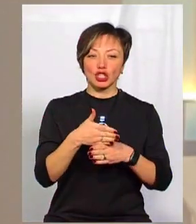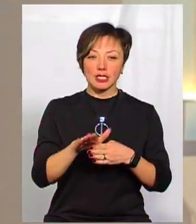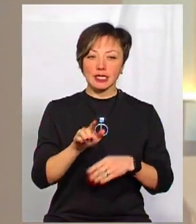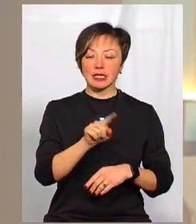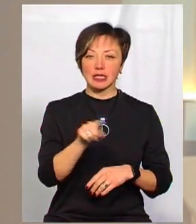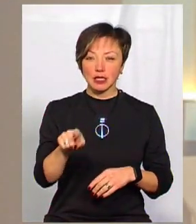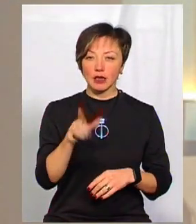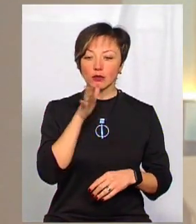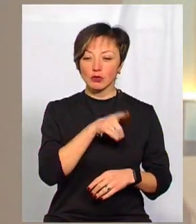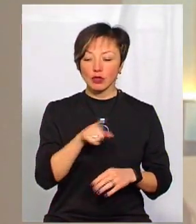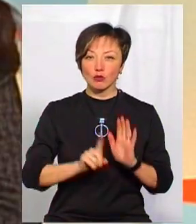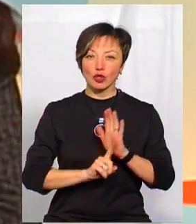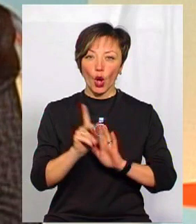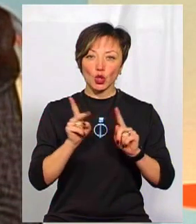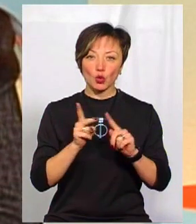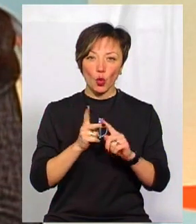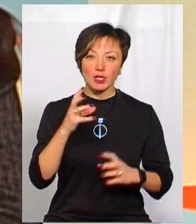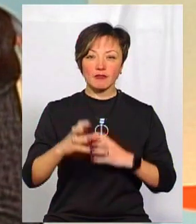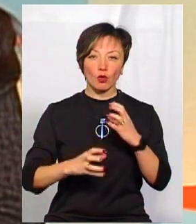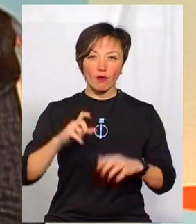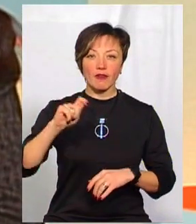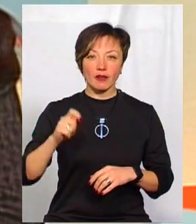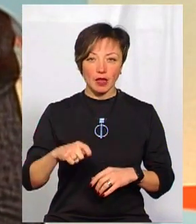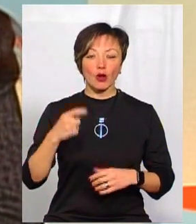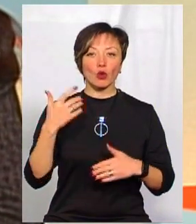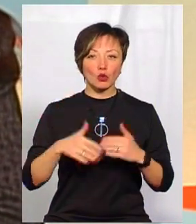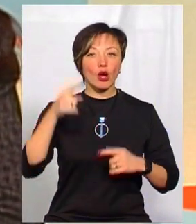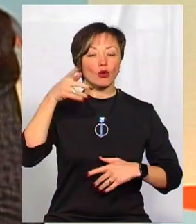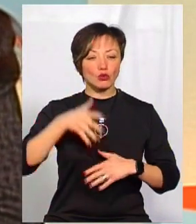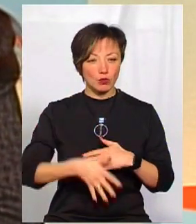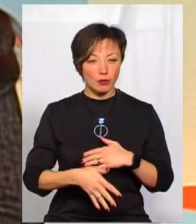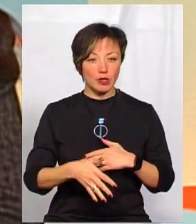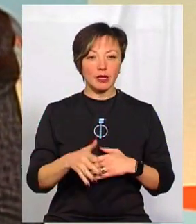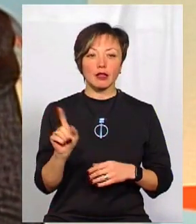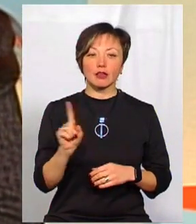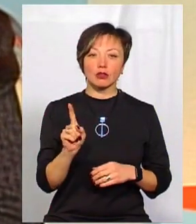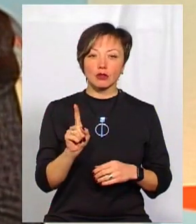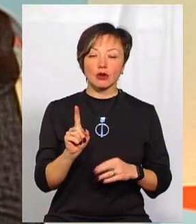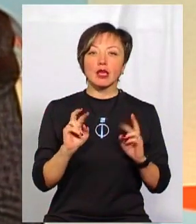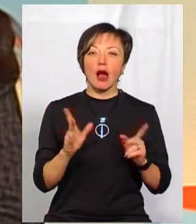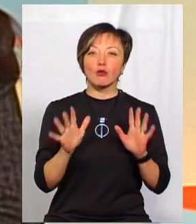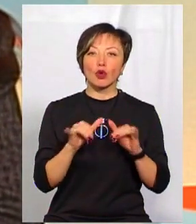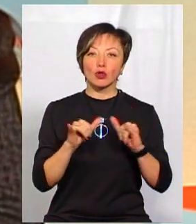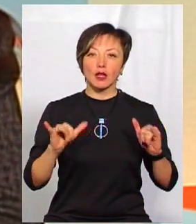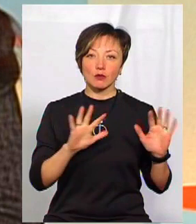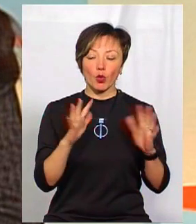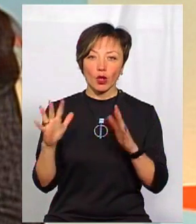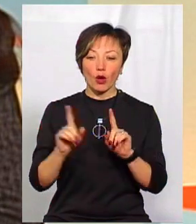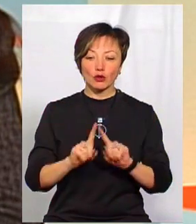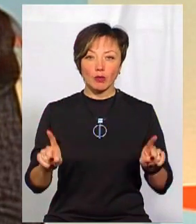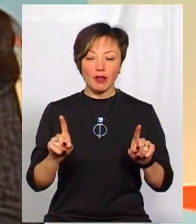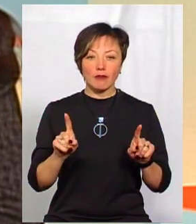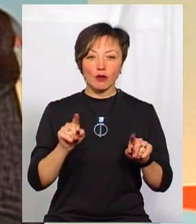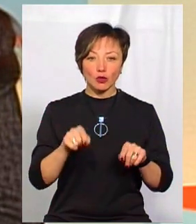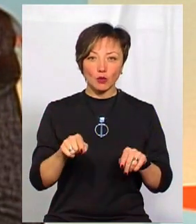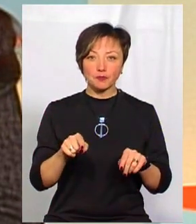– під час початку Другої світової війни вона вже розуміла те, як будуть розгортатися події, особливо ту